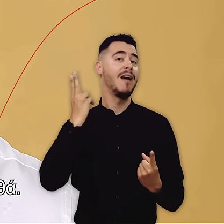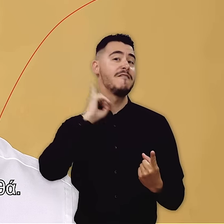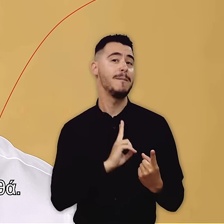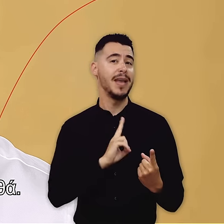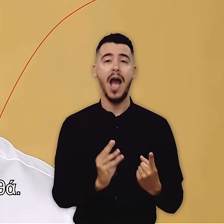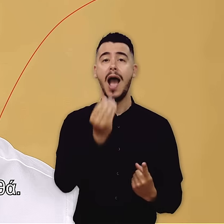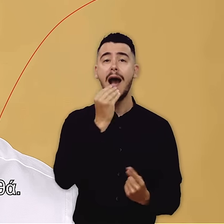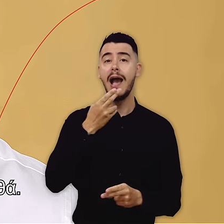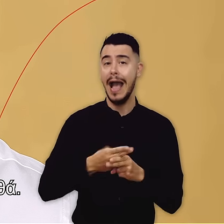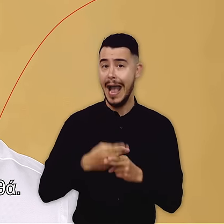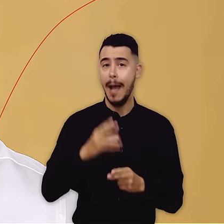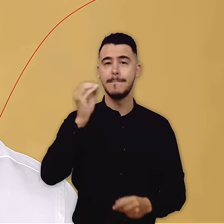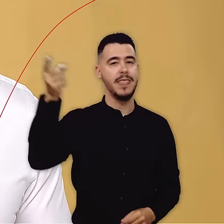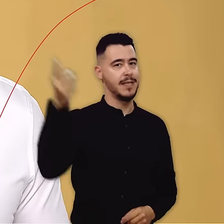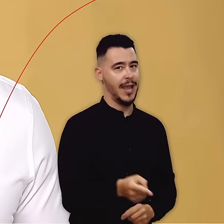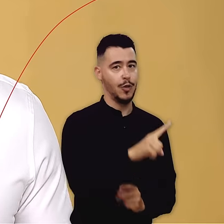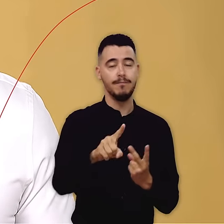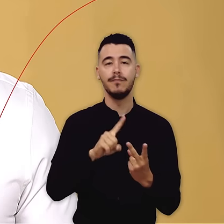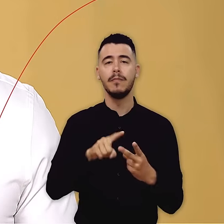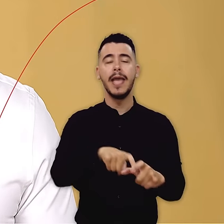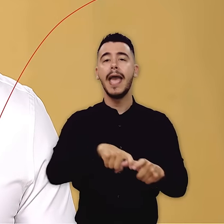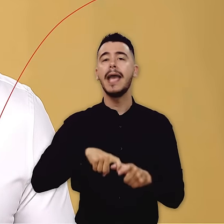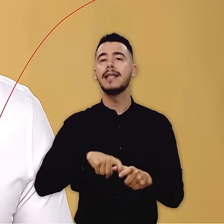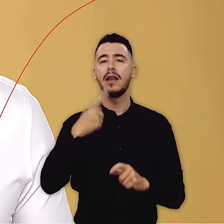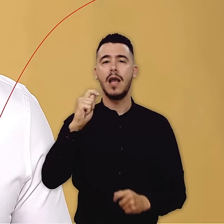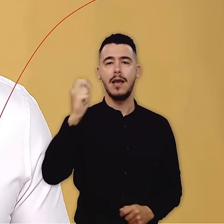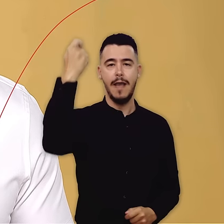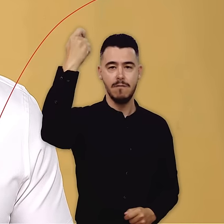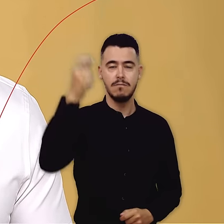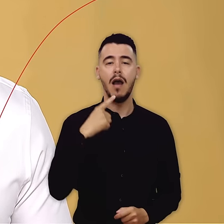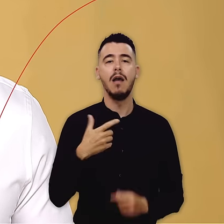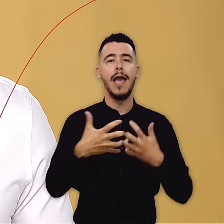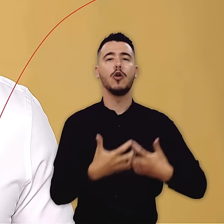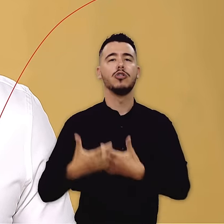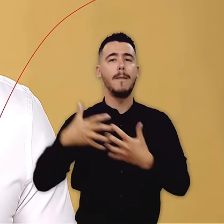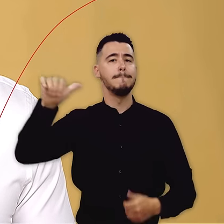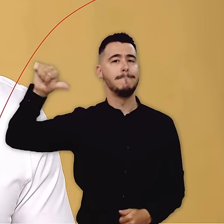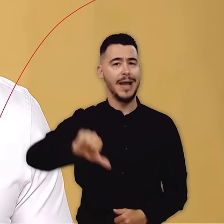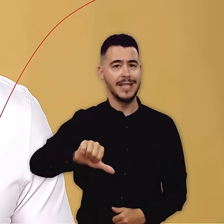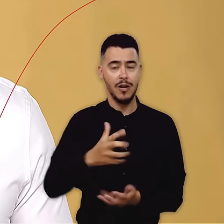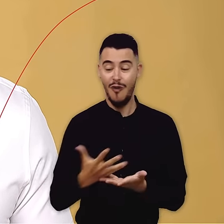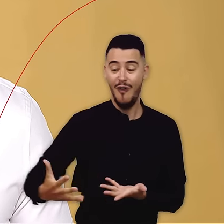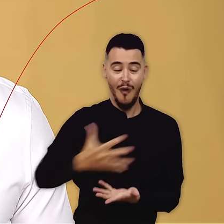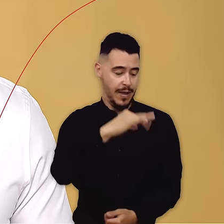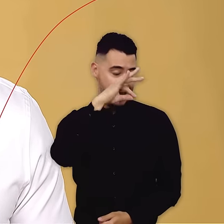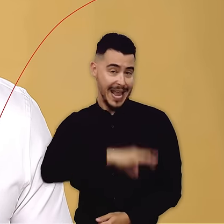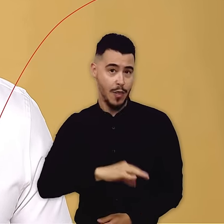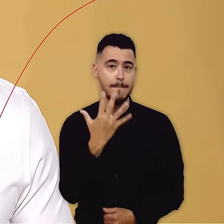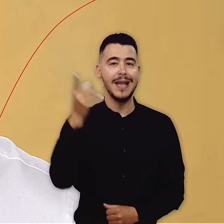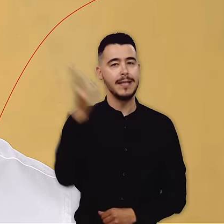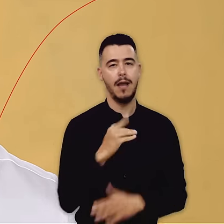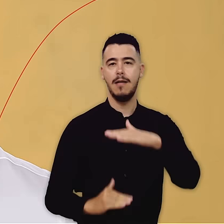πρωτοφειλετη βασικά αγαθά δ εταιρείες ηλεκτρικής ενέργειας διύλισης ανώτατο κέρδος